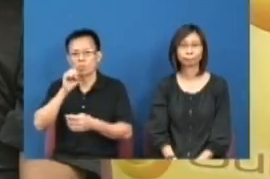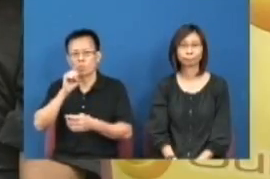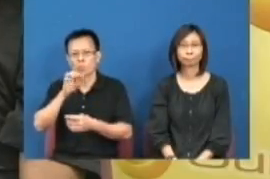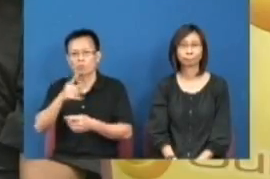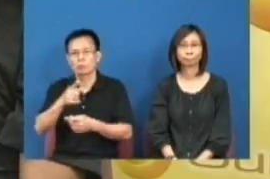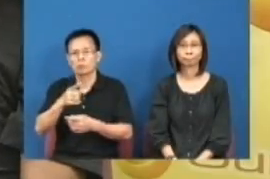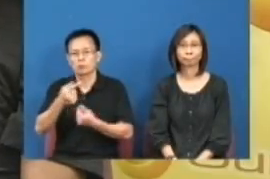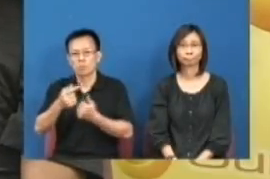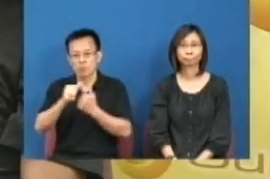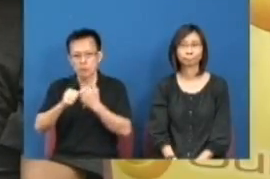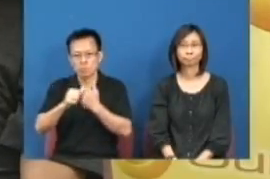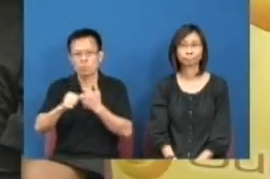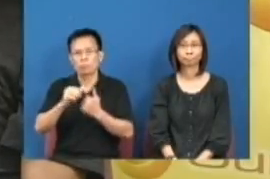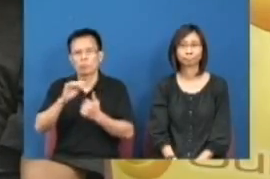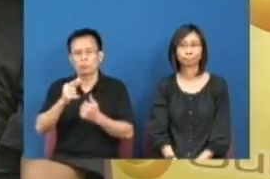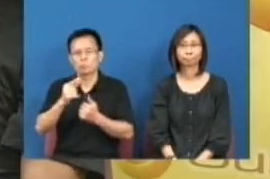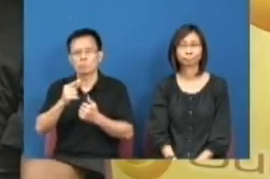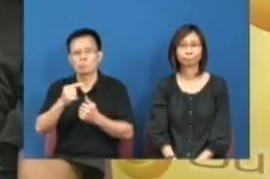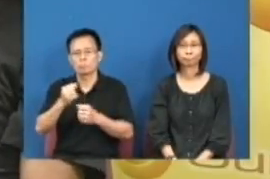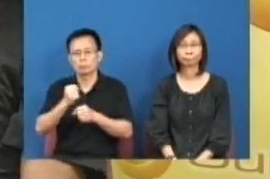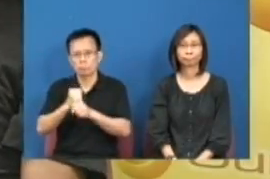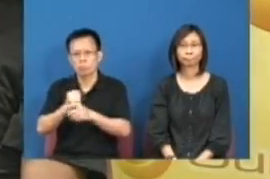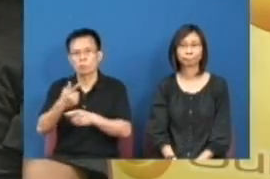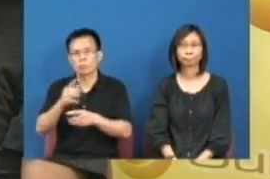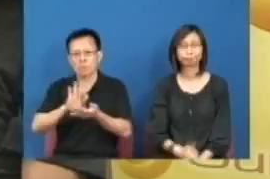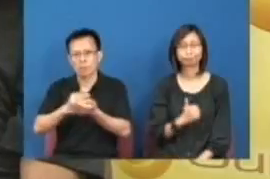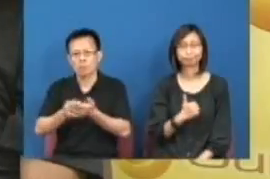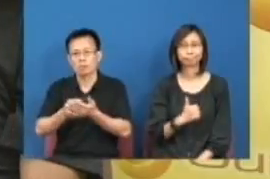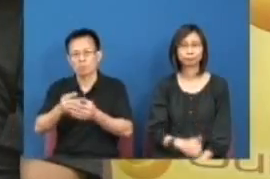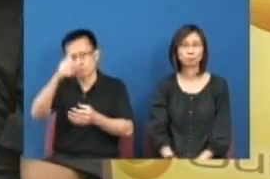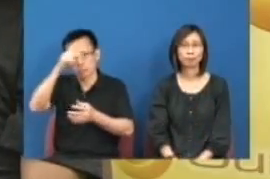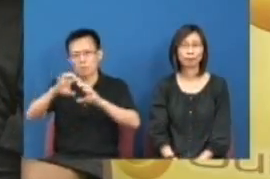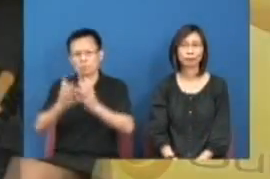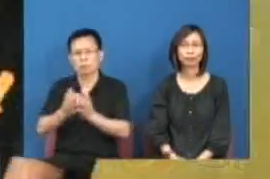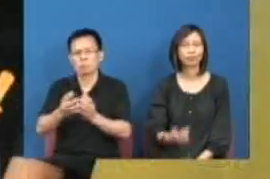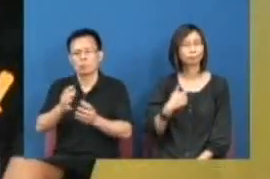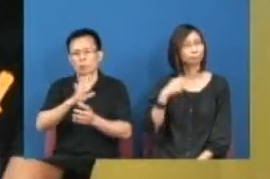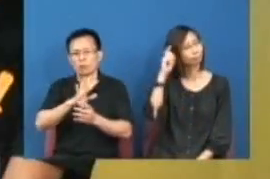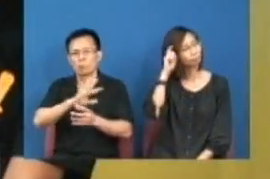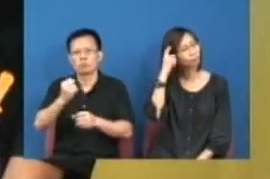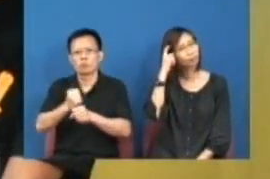作為議員可以咁做，但係你作為政黨，你冇表示表達啫。 咁我諗呢樣嘢其實社民連本身